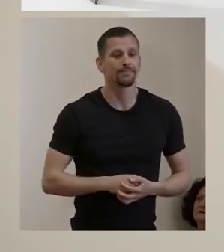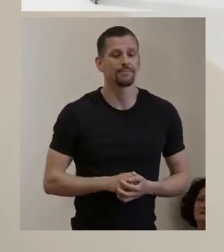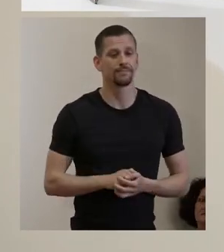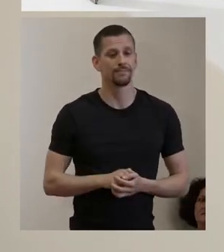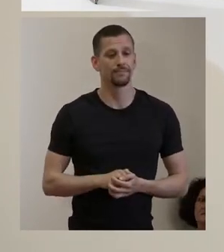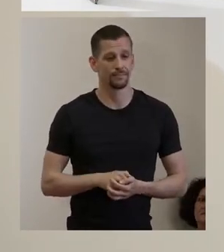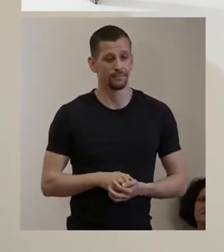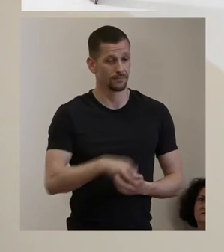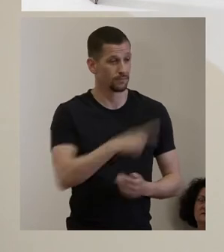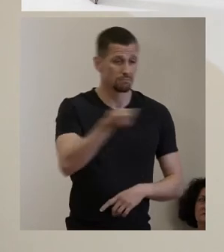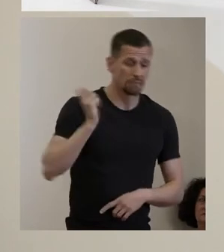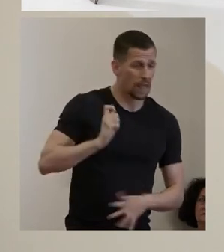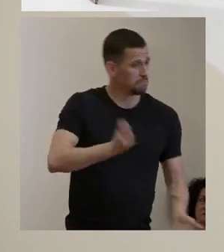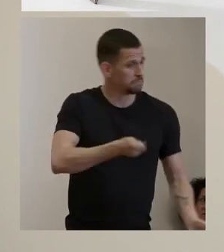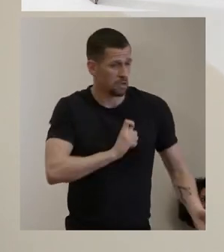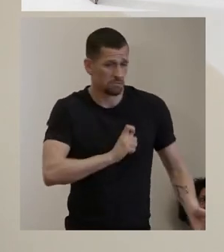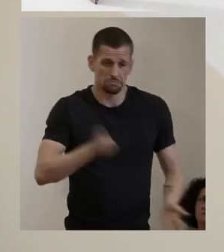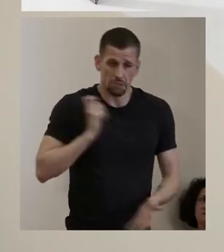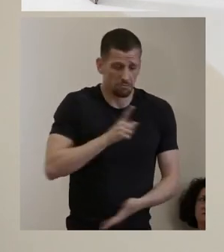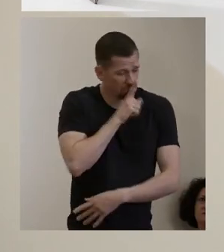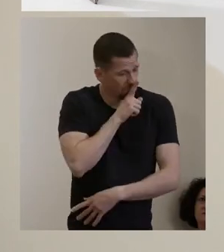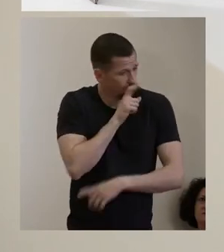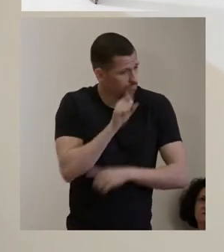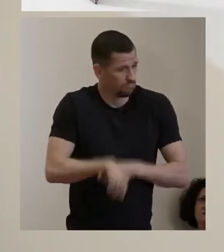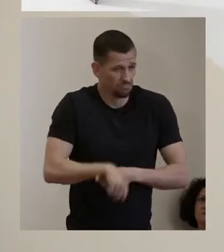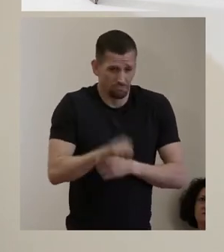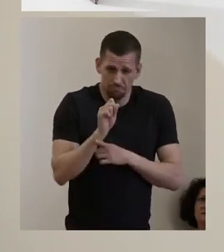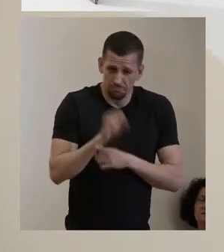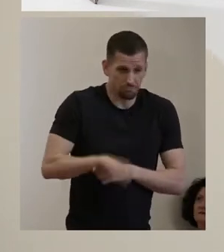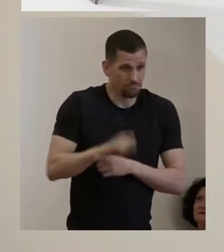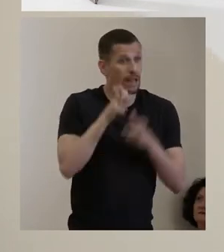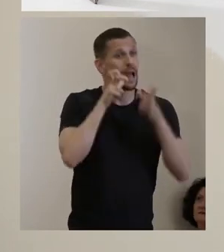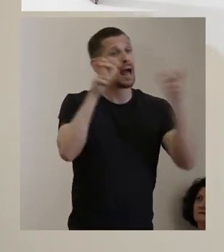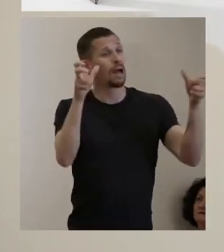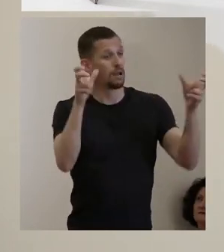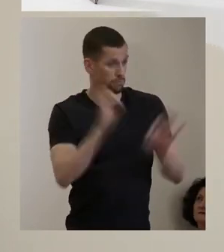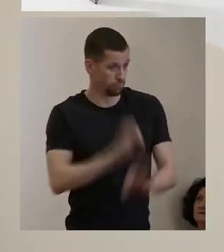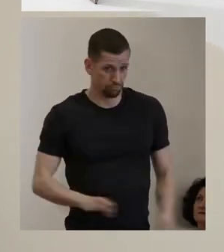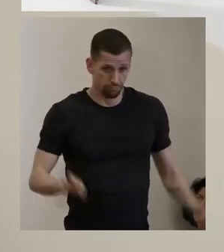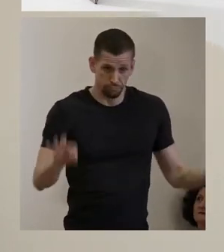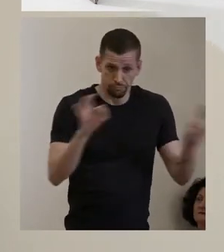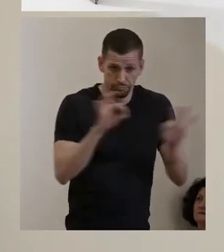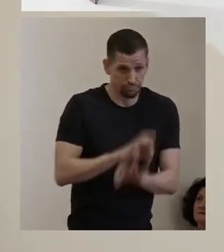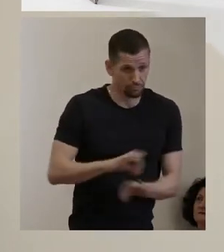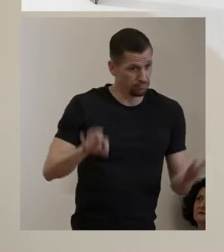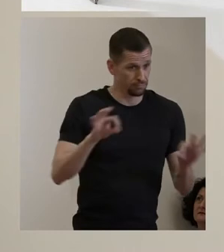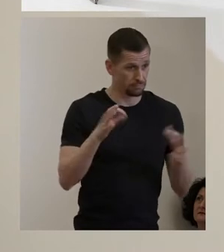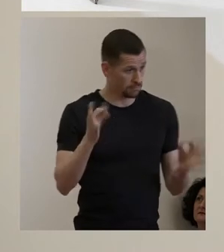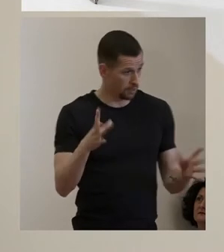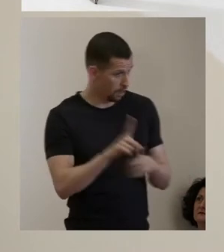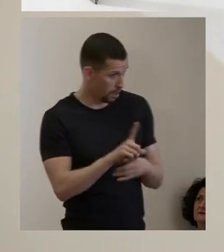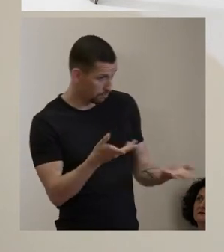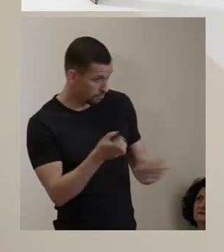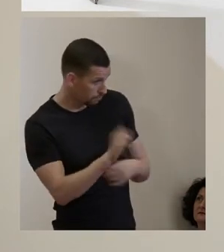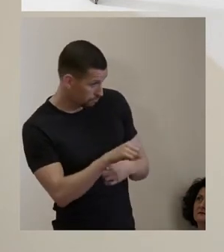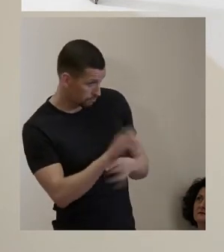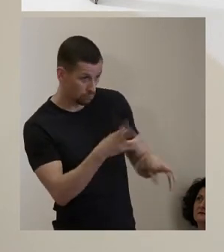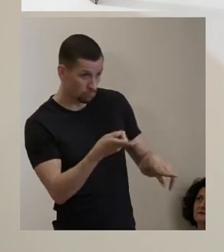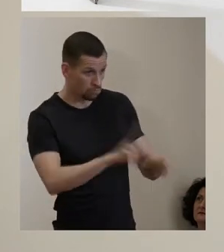coups sans prononcer un mot, sans geindre, comme s'il était déjà mort. En revanche, pour